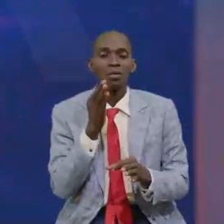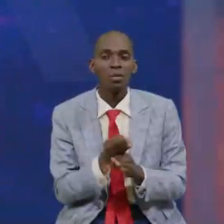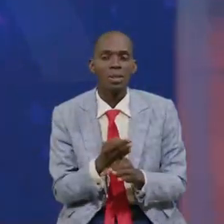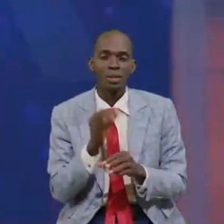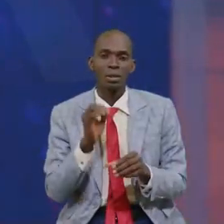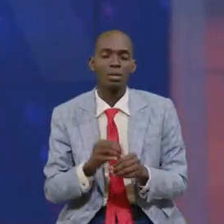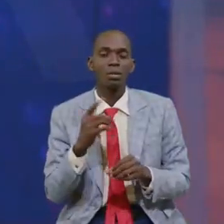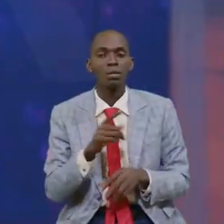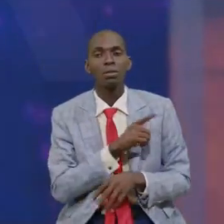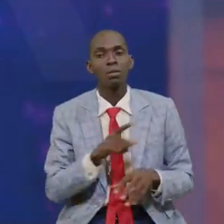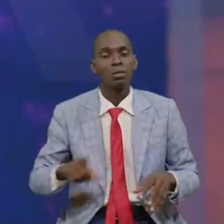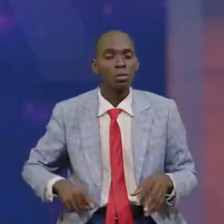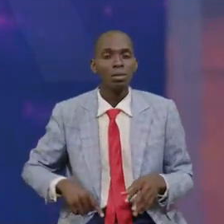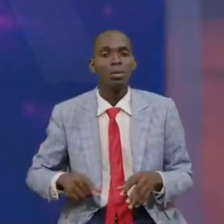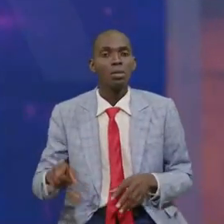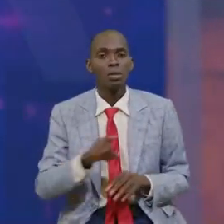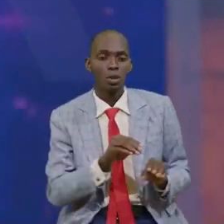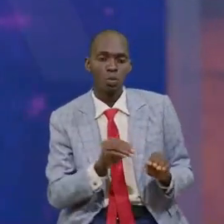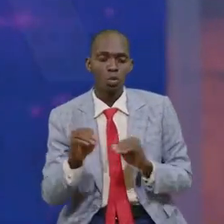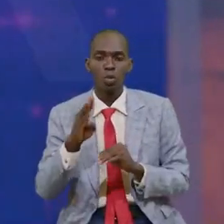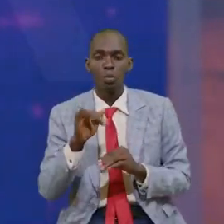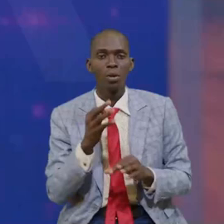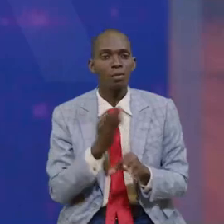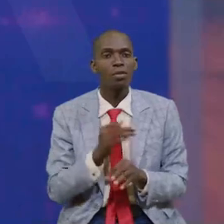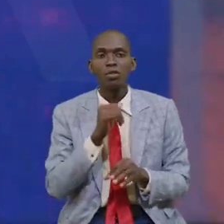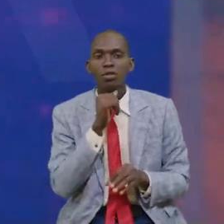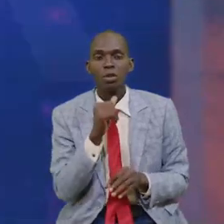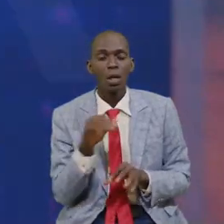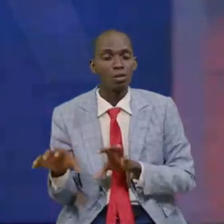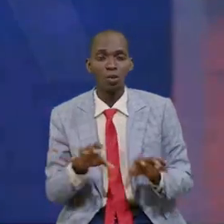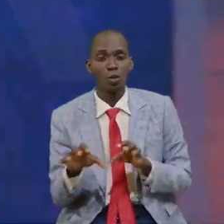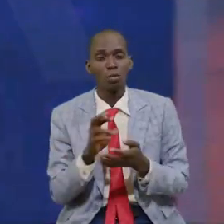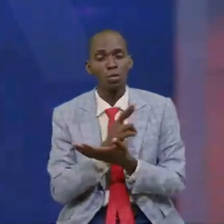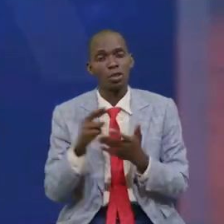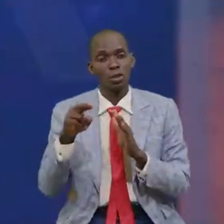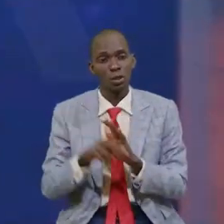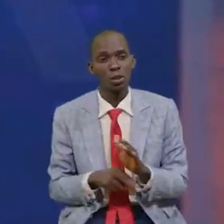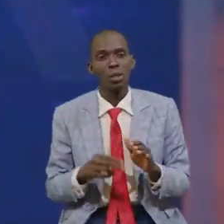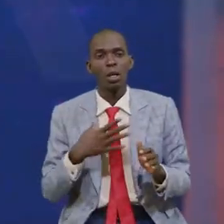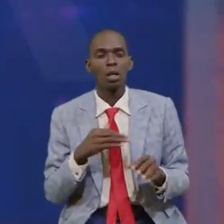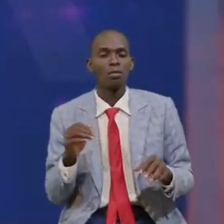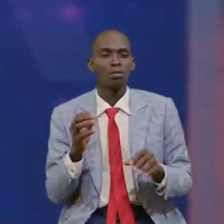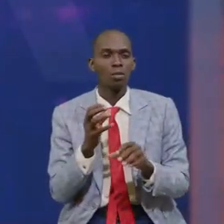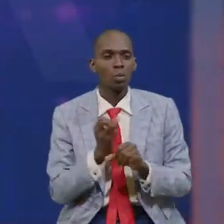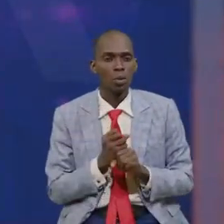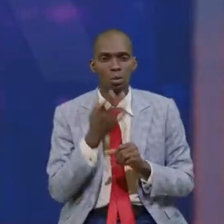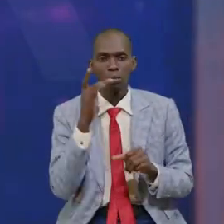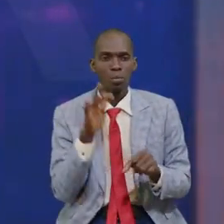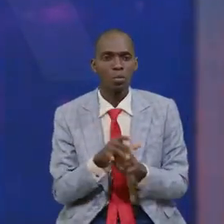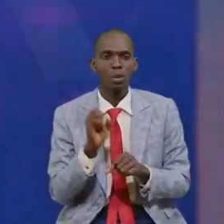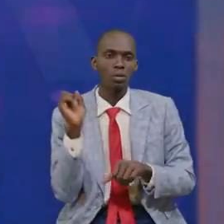La foi au Seigneur, c'est pas la foi qui les essaie de la justice, vainquit des